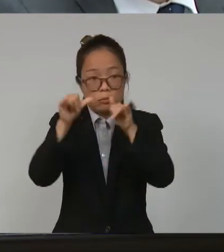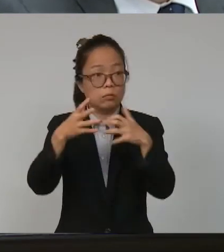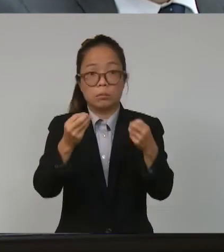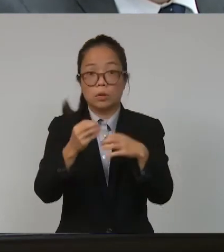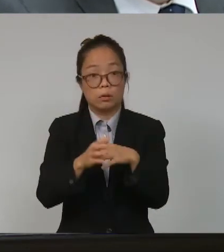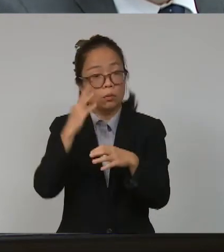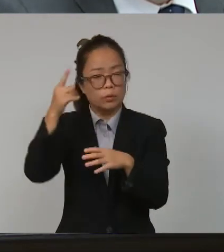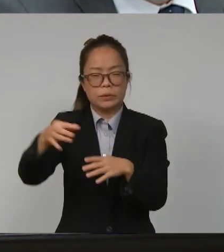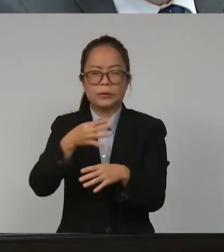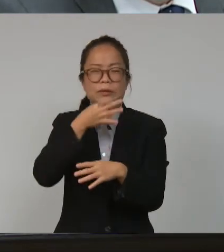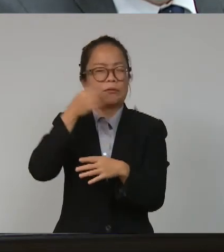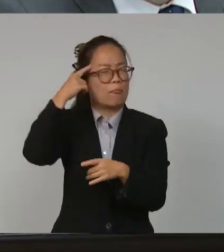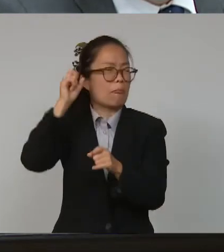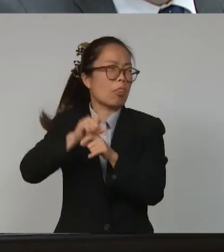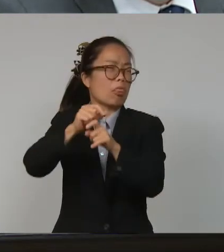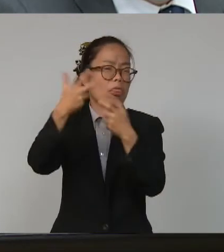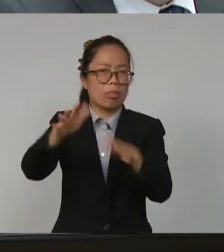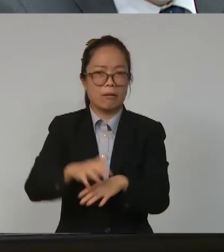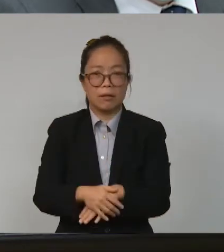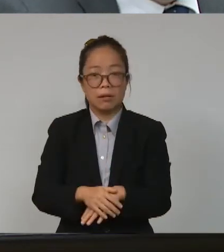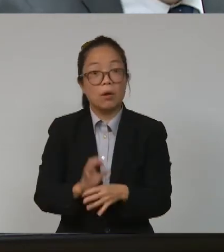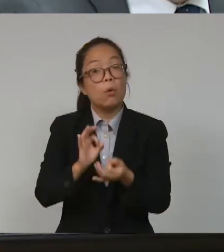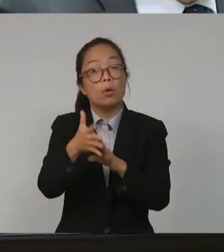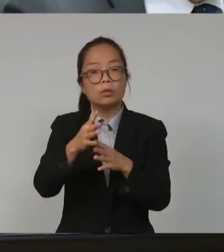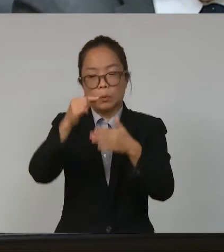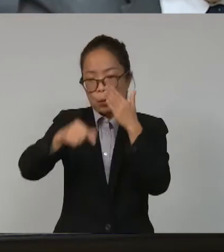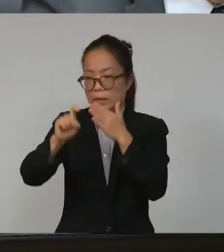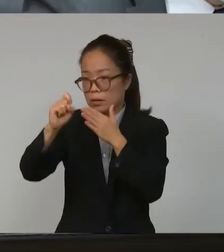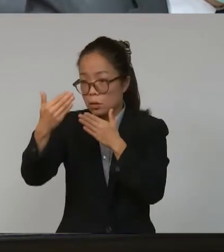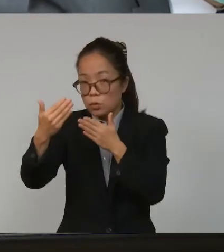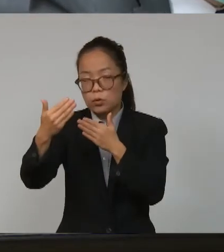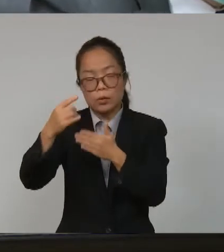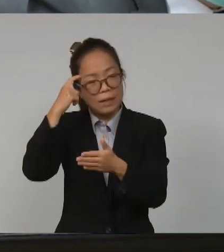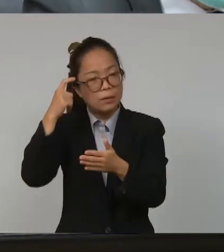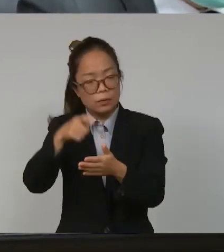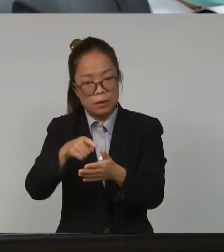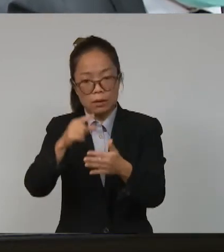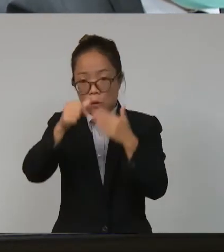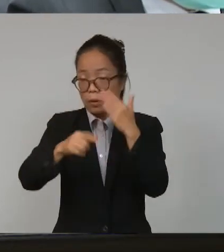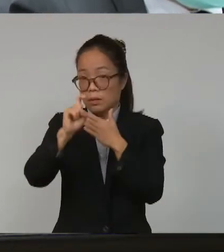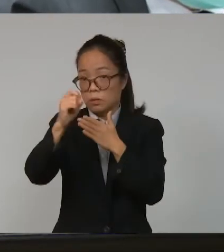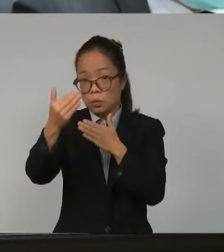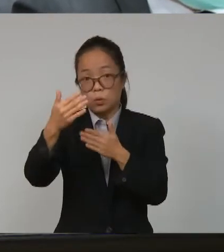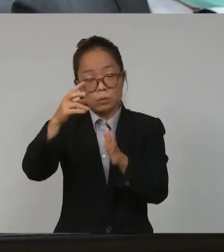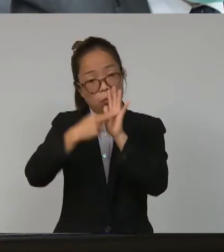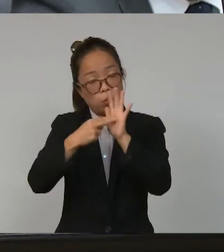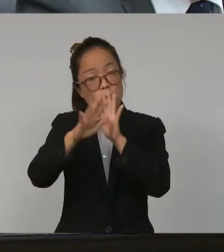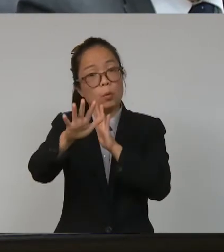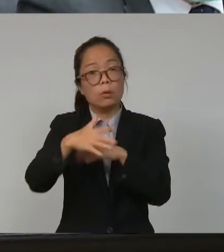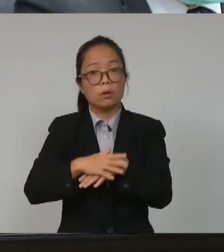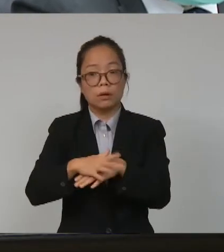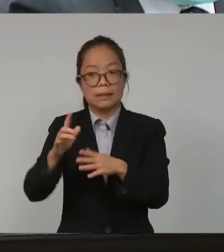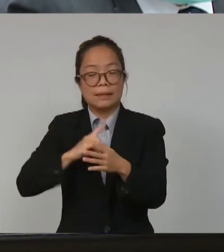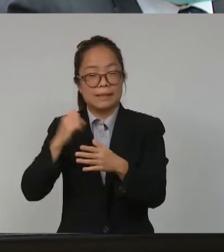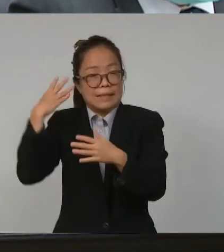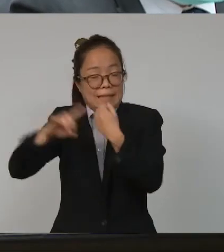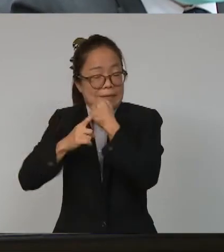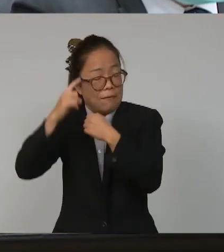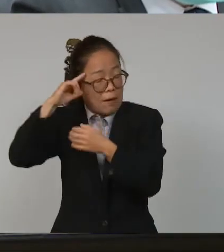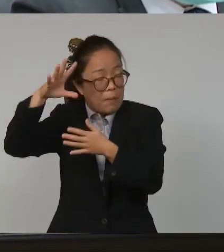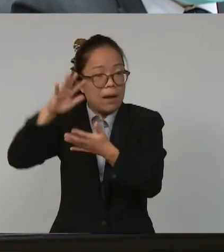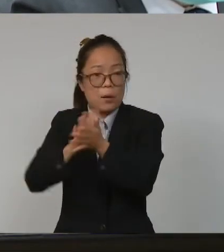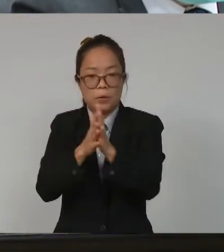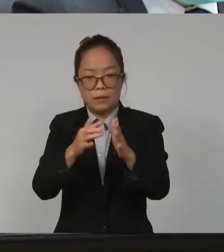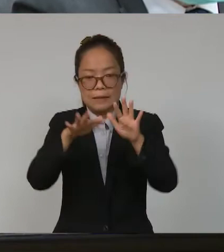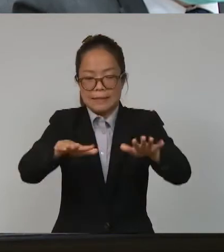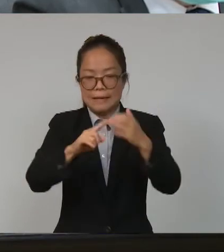东西是多虑了哈。为什么？因为我只是用19条的规定来举个例，19条它就已经讲说，不管你是创制案或者是否